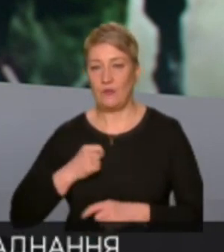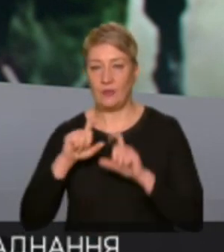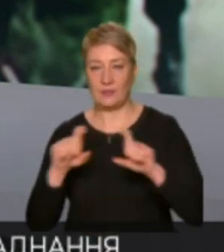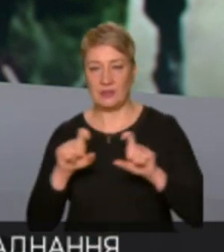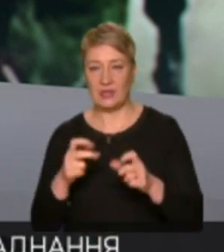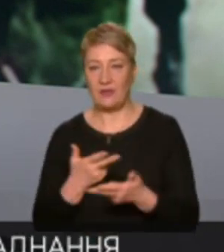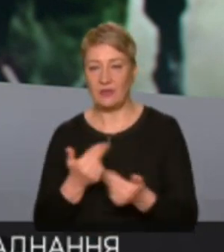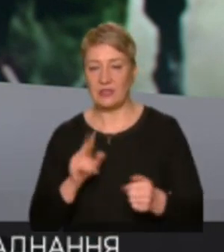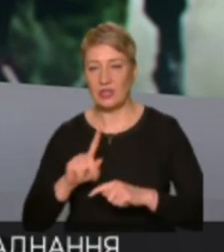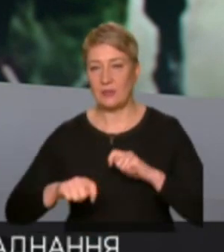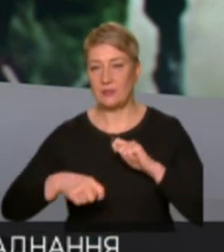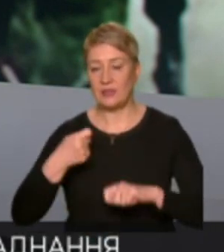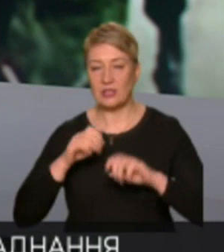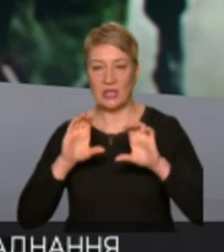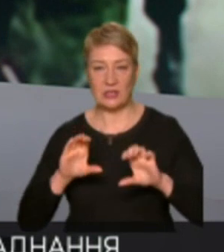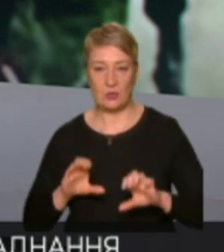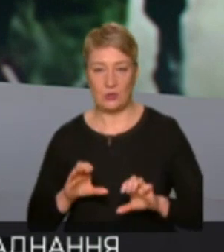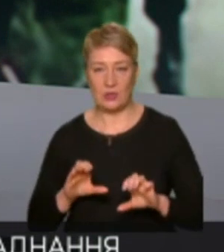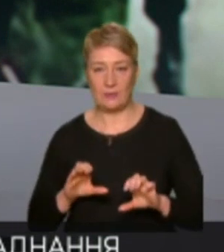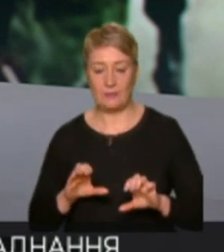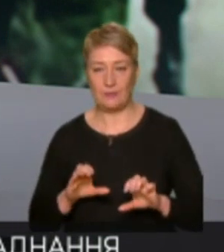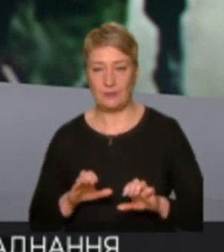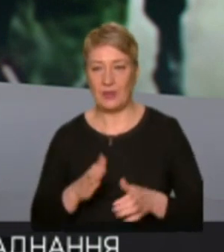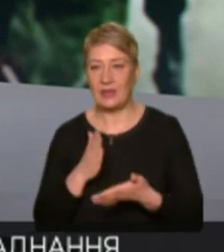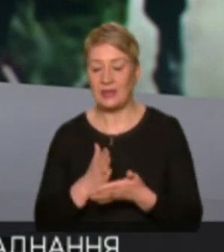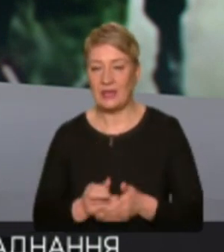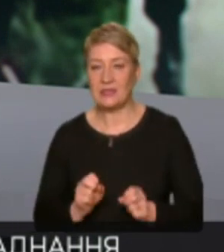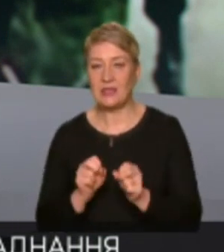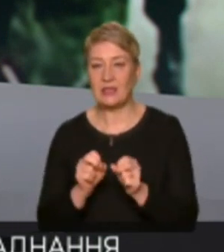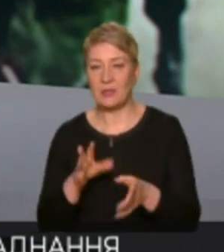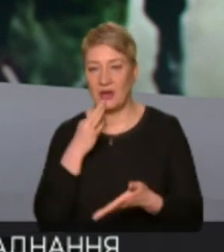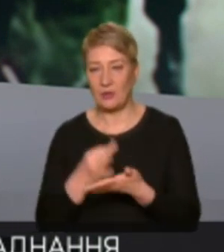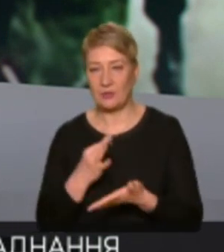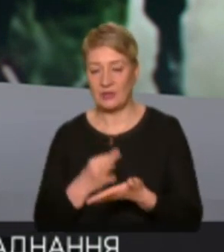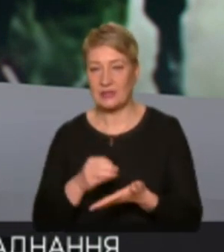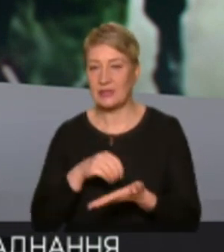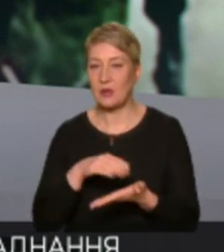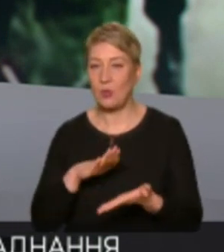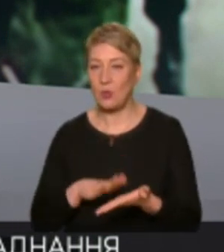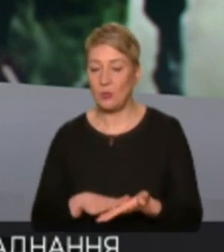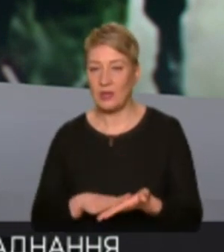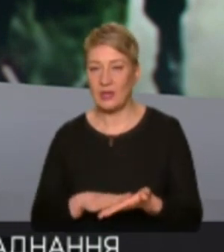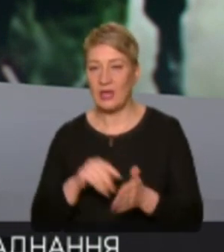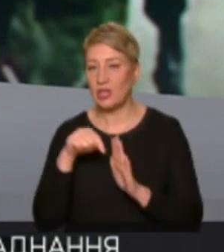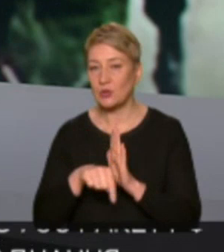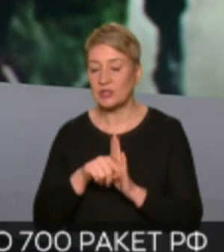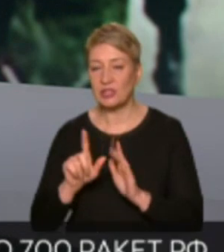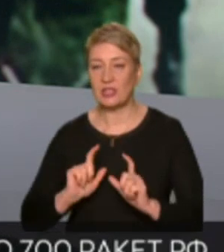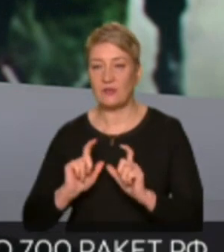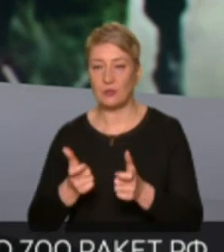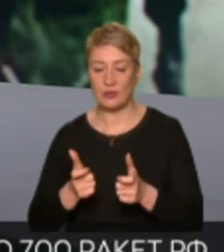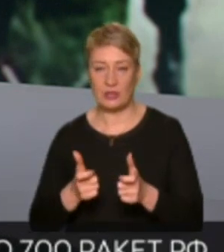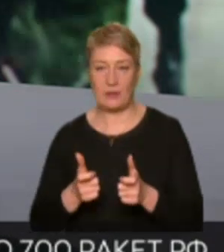як порушення закону. За це передбачена кримінальна відповідальність. Взяття на облік не означає вручення повістки і тим